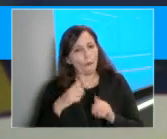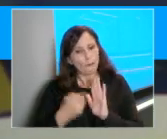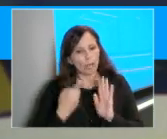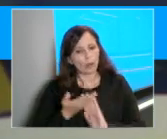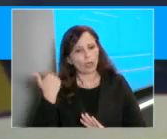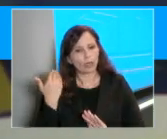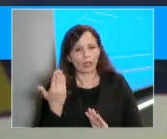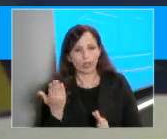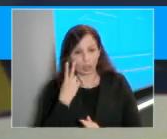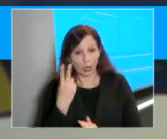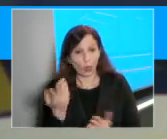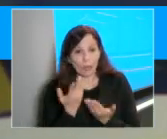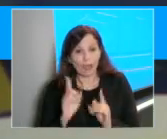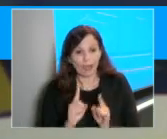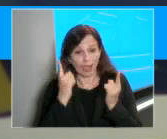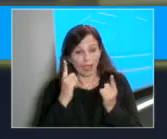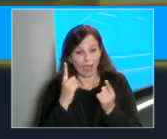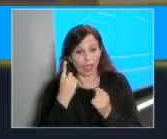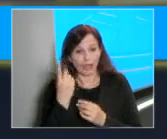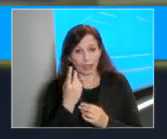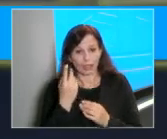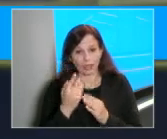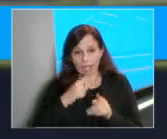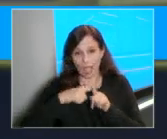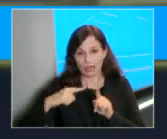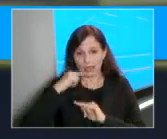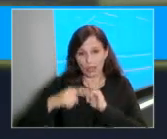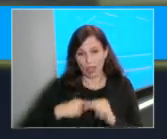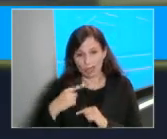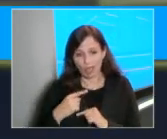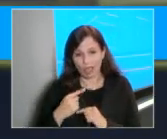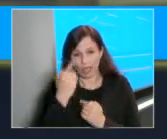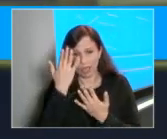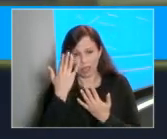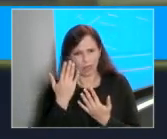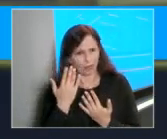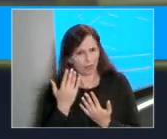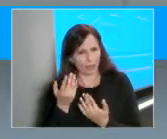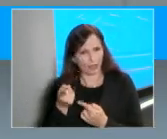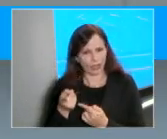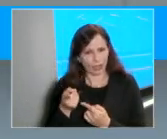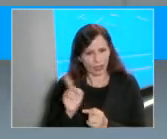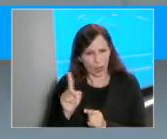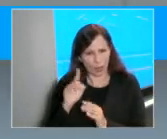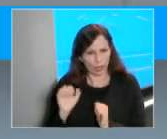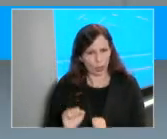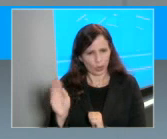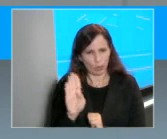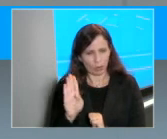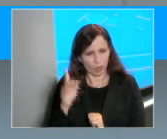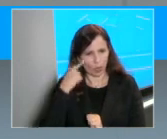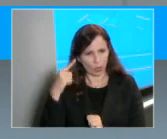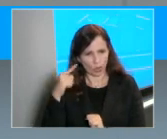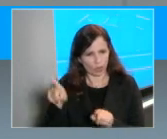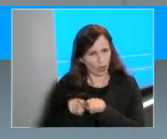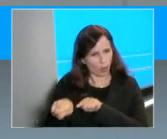אבל תפסיקו, תראו מה קרה לפני שתי מערכות בחירות, לפני חצי שנה. תראה כמה... אני לא משוכנע אבל שנתניהו בדעה הזאת עכשיו. לפי מה שאני מבין, הוא